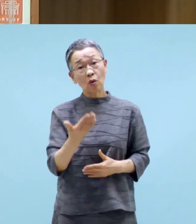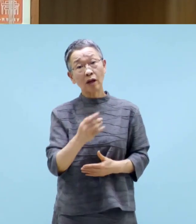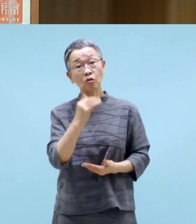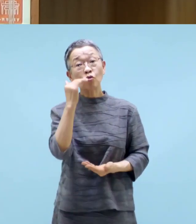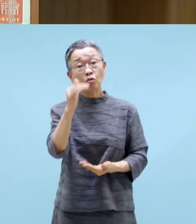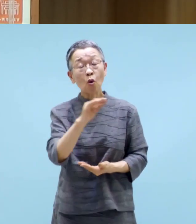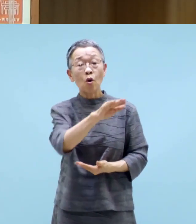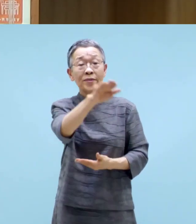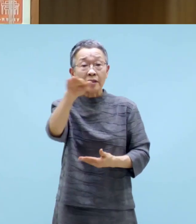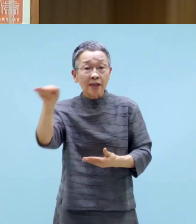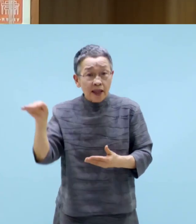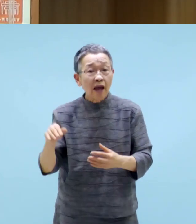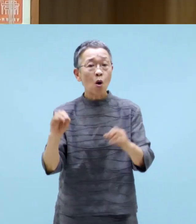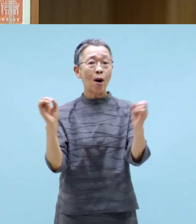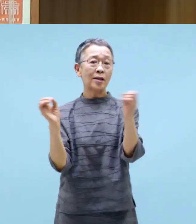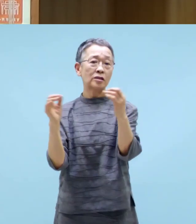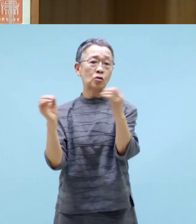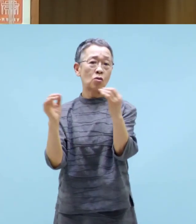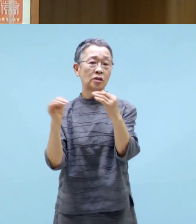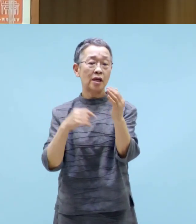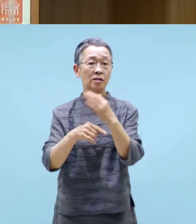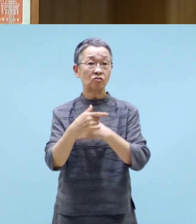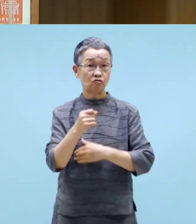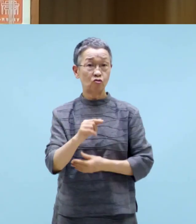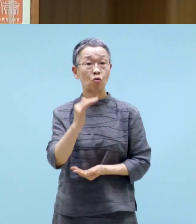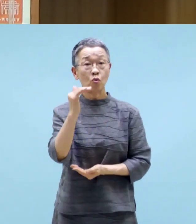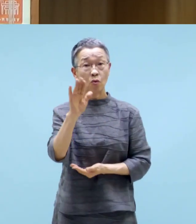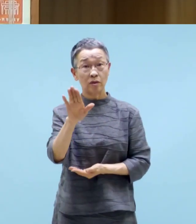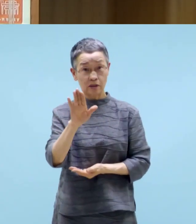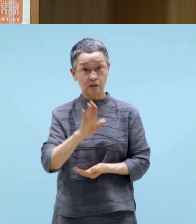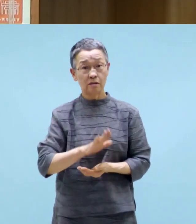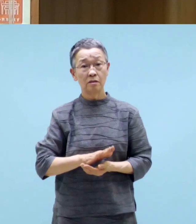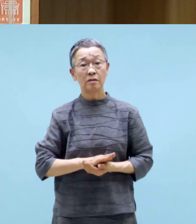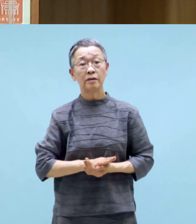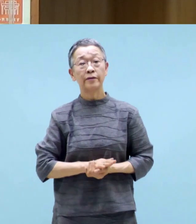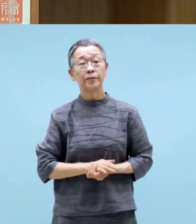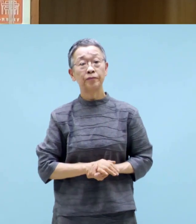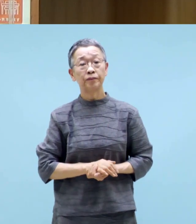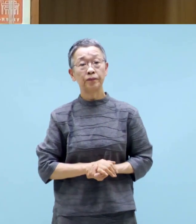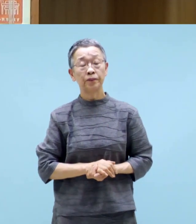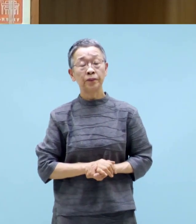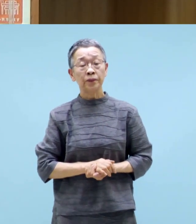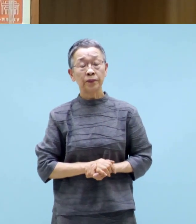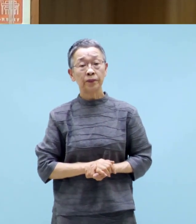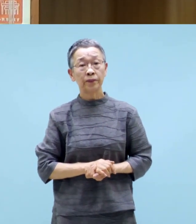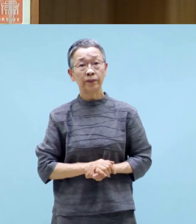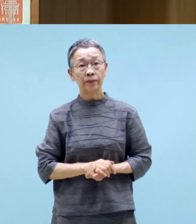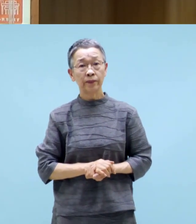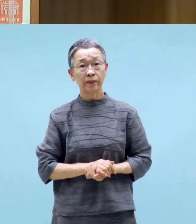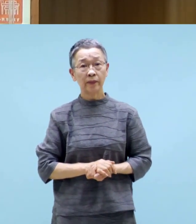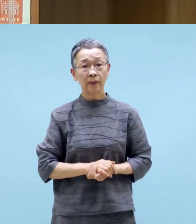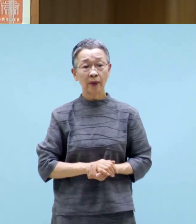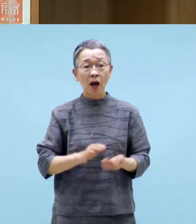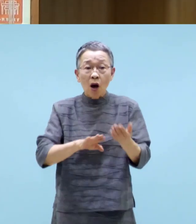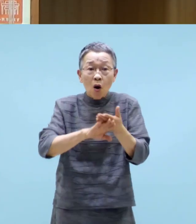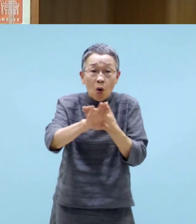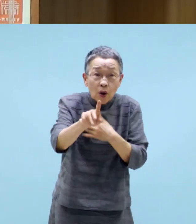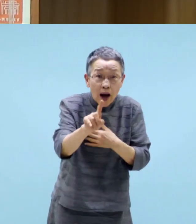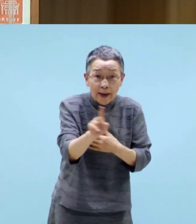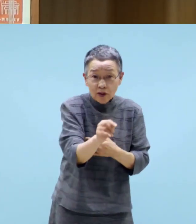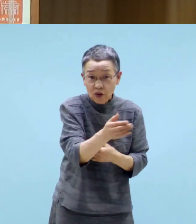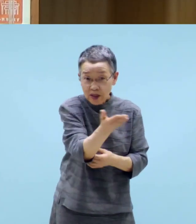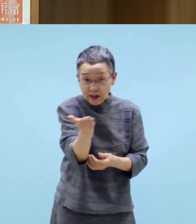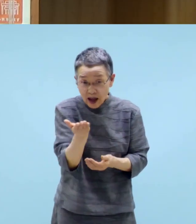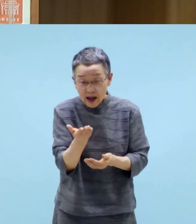んとお話をしていくということを考えています。 よろしいでしょうか。他の方に関してご発言の会社の